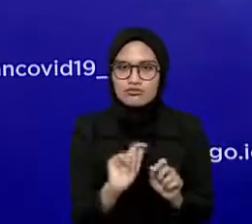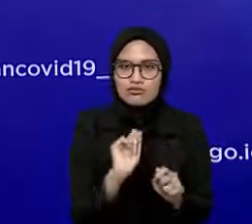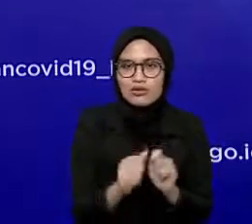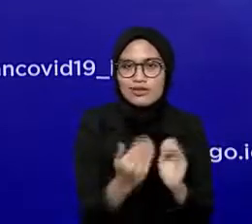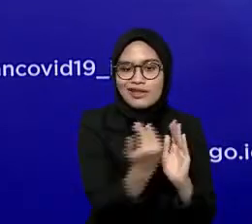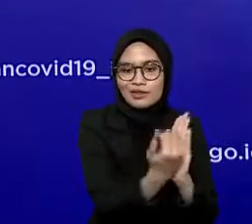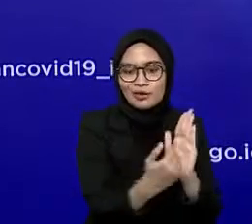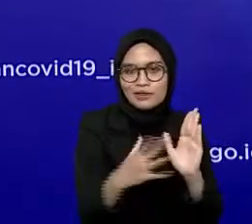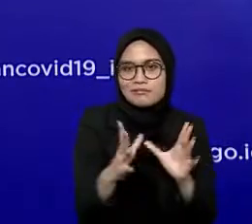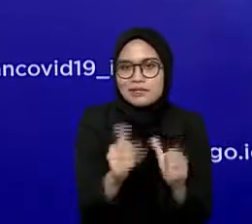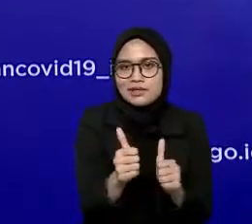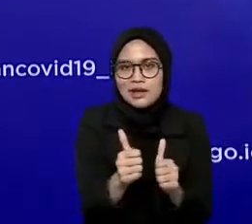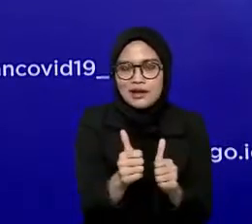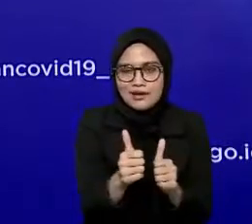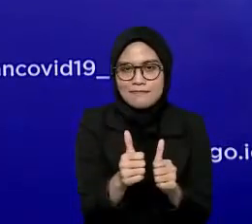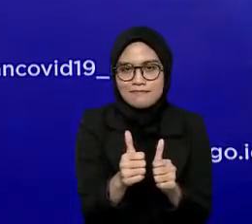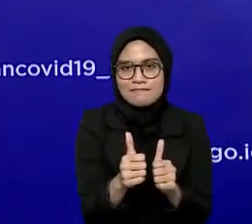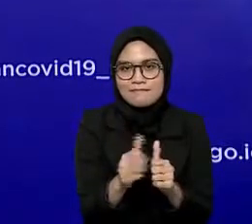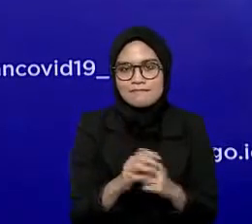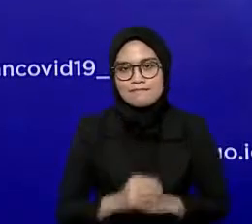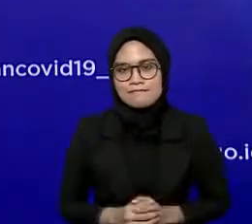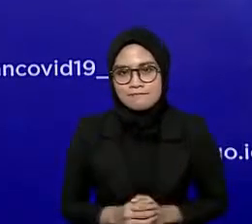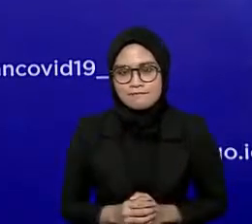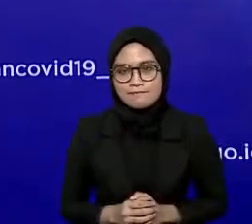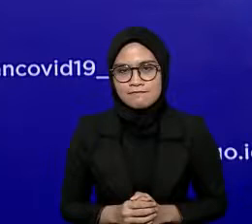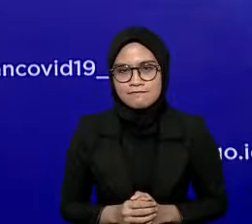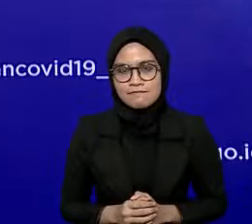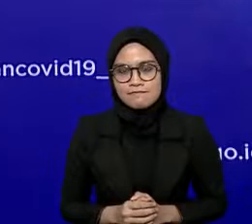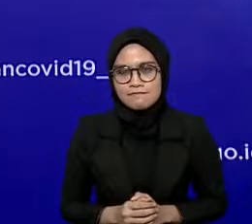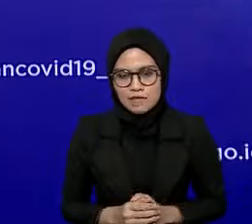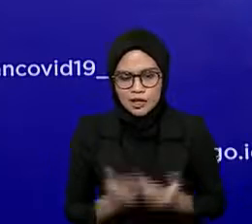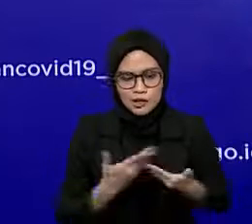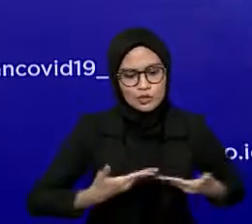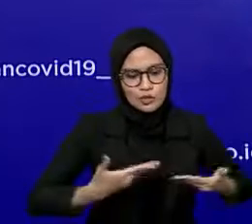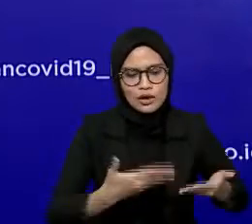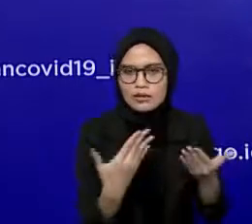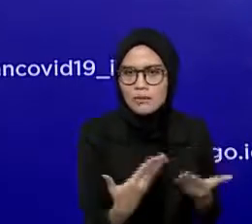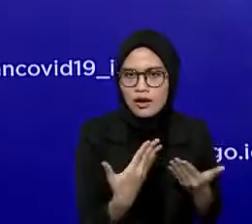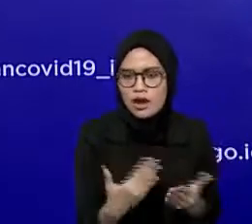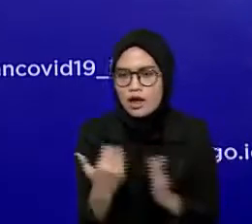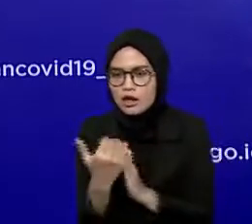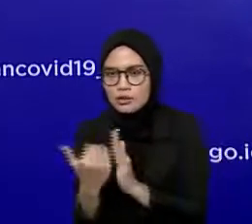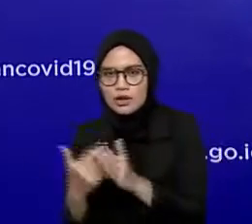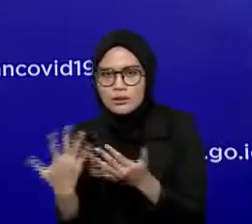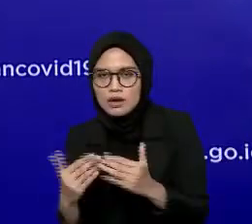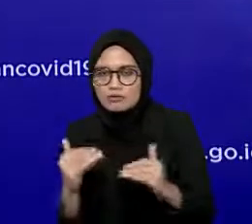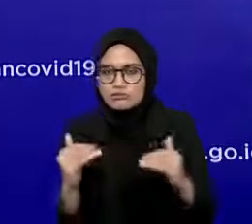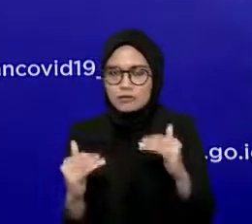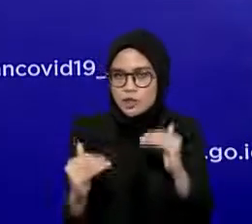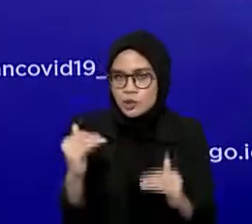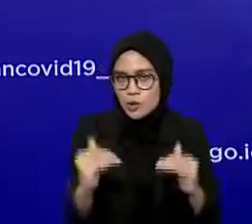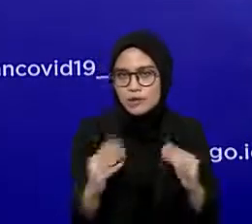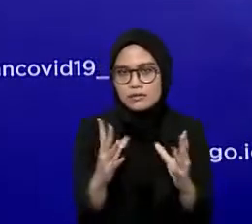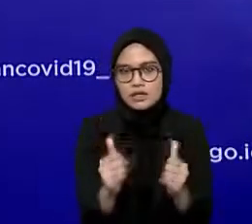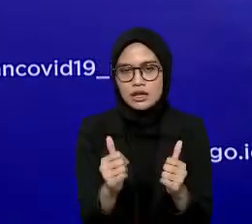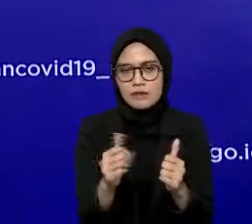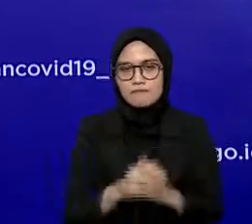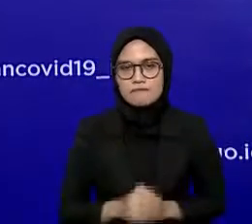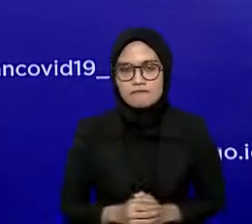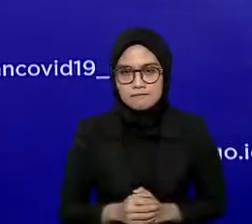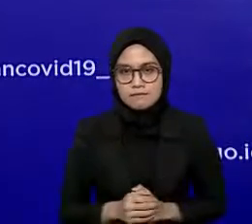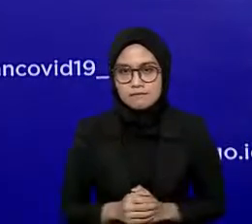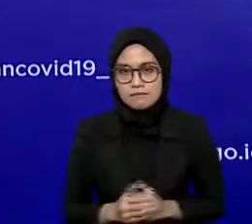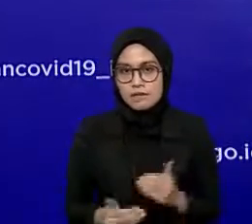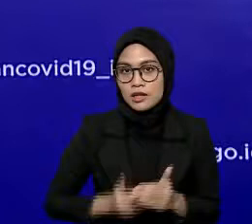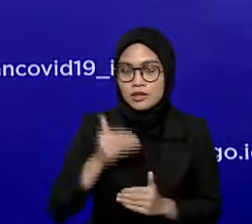optimal mencegah importasi kasus sesuai dengan temuan nyata di lapangan. Kedua dan